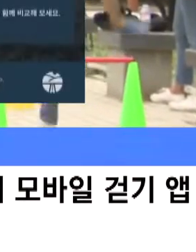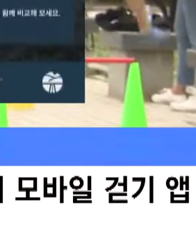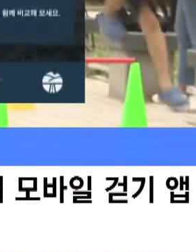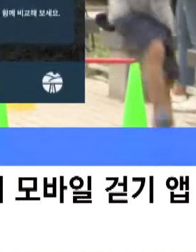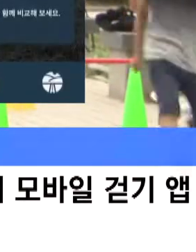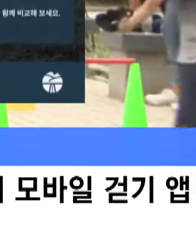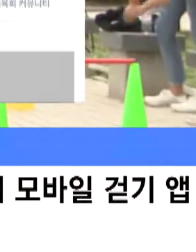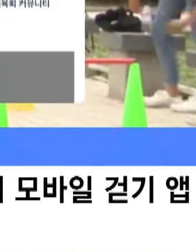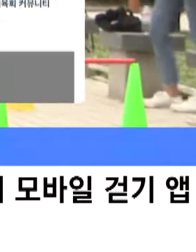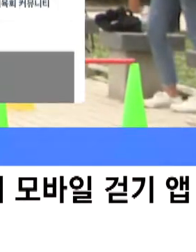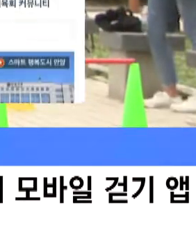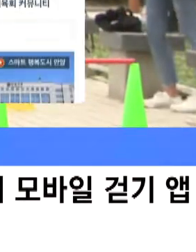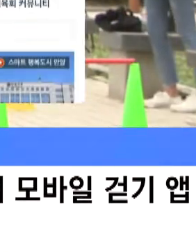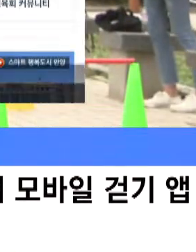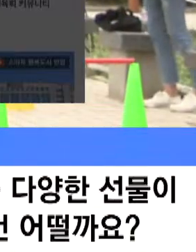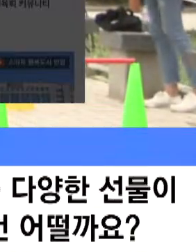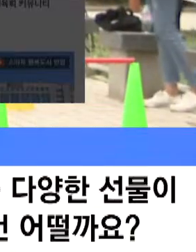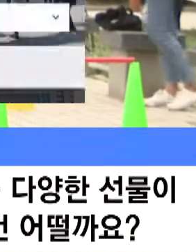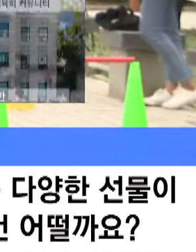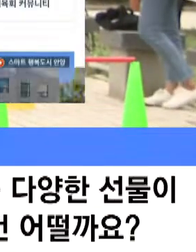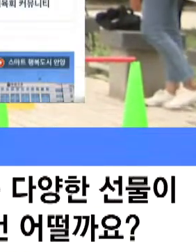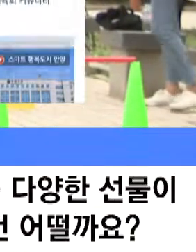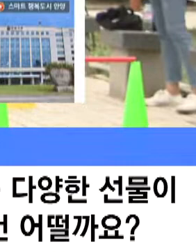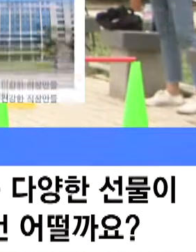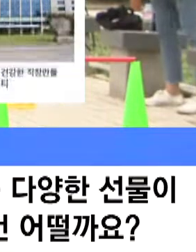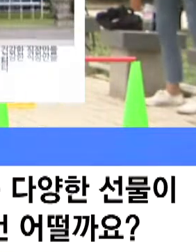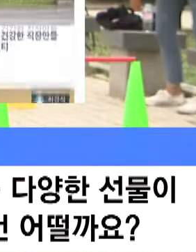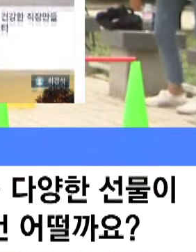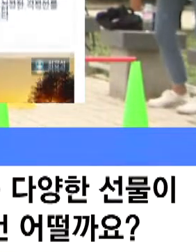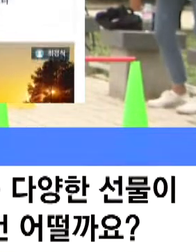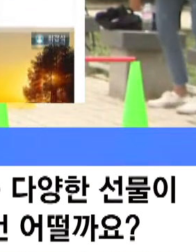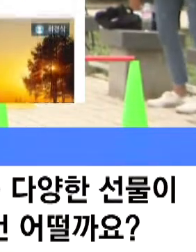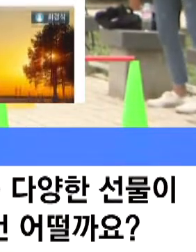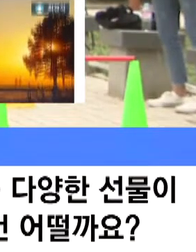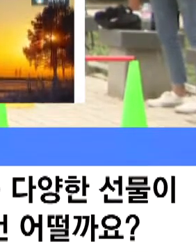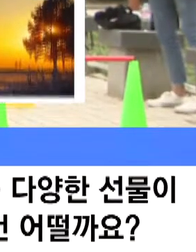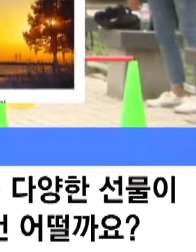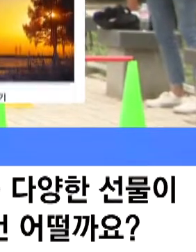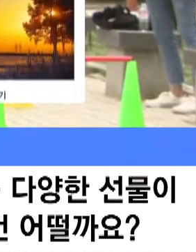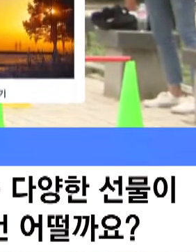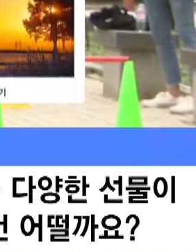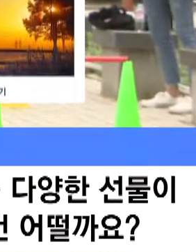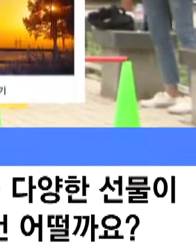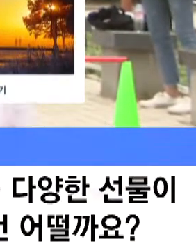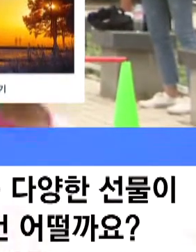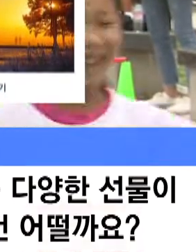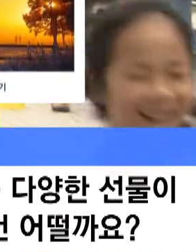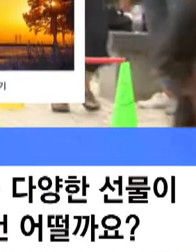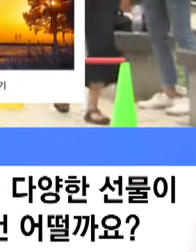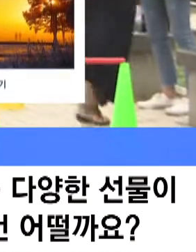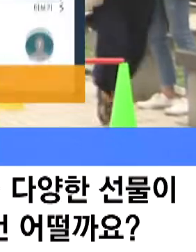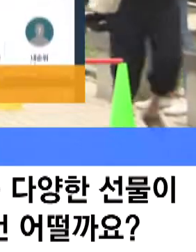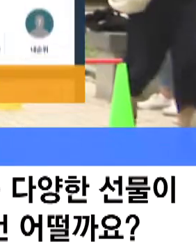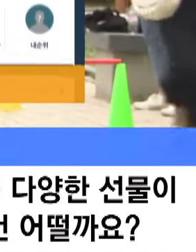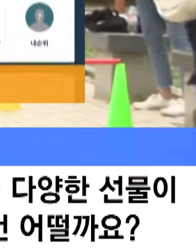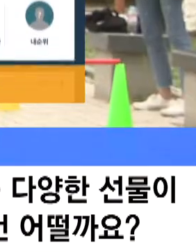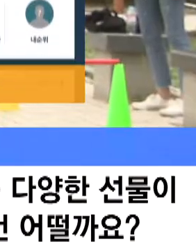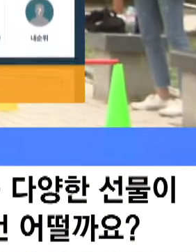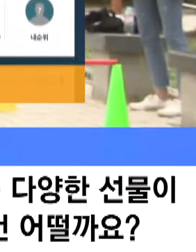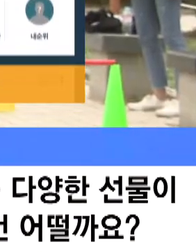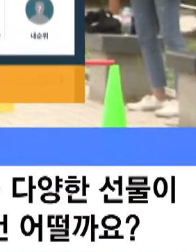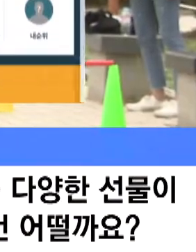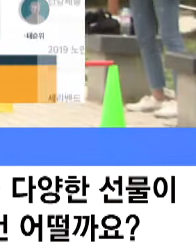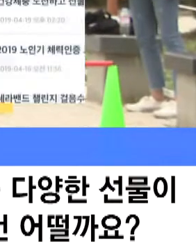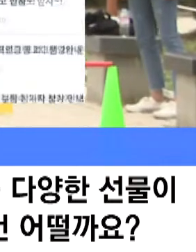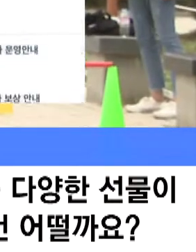모바일 걷기 앱 워크온을 운영하고 있습니다. 모바일 앱을 통해 걷기 챌린지를 달성하면 텀블러, 운동용품 등 다양한